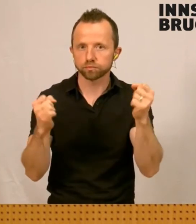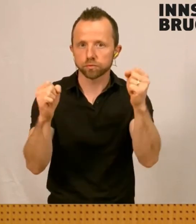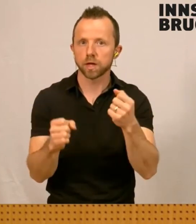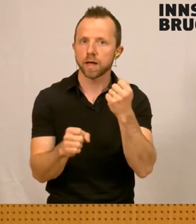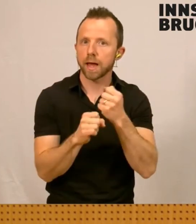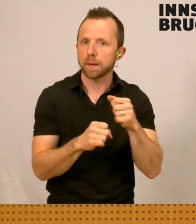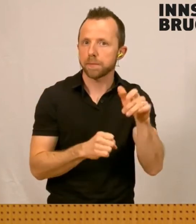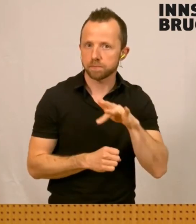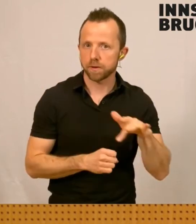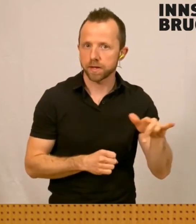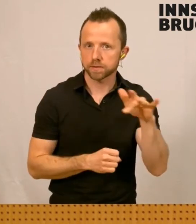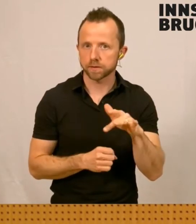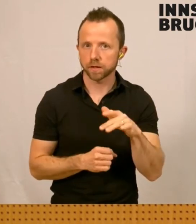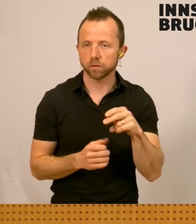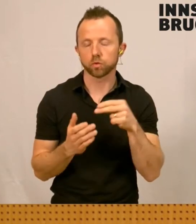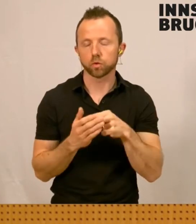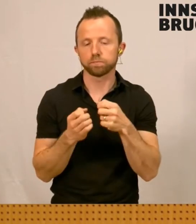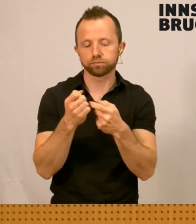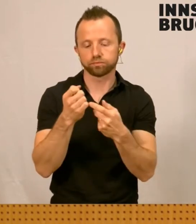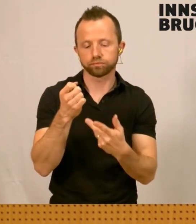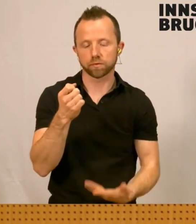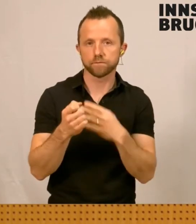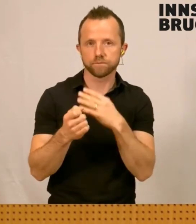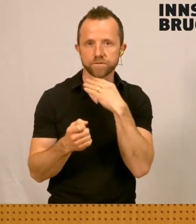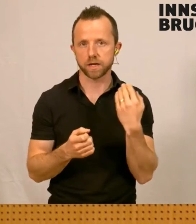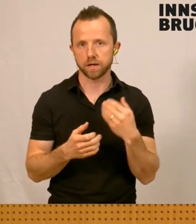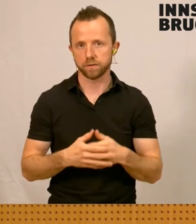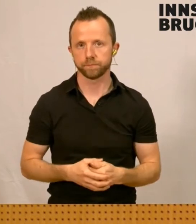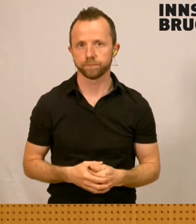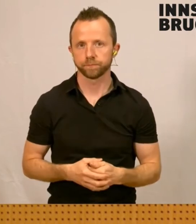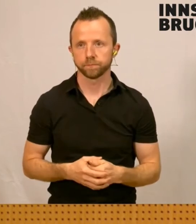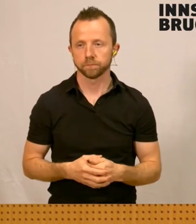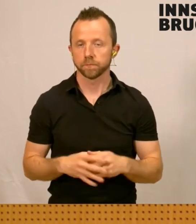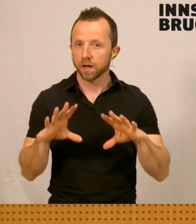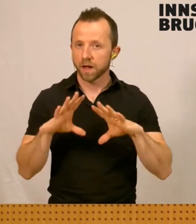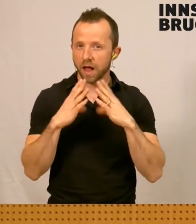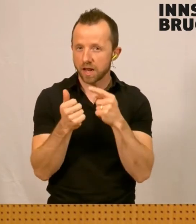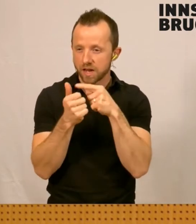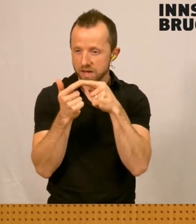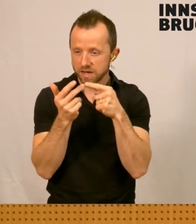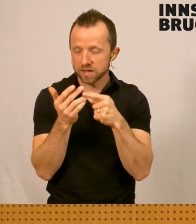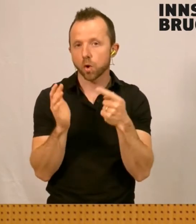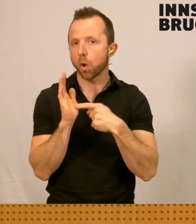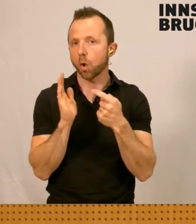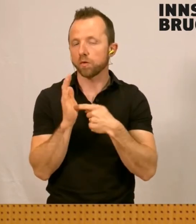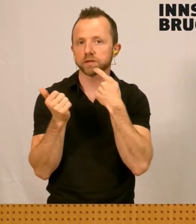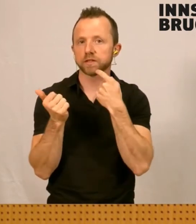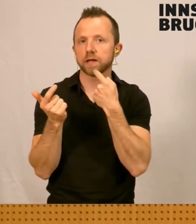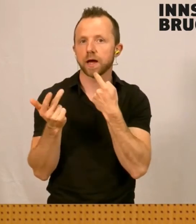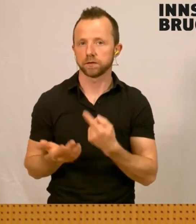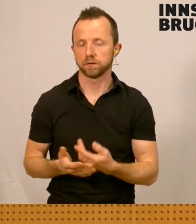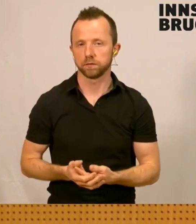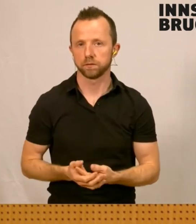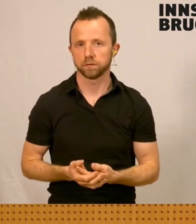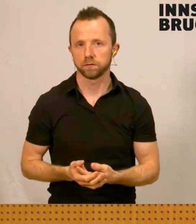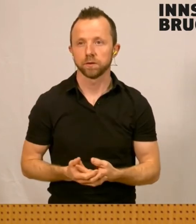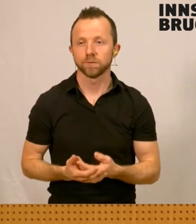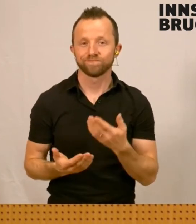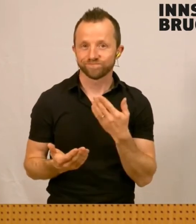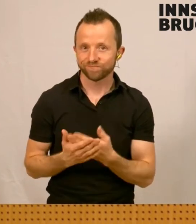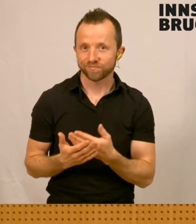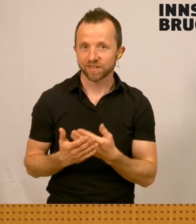Arbeitsplätze und noch um vieles mehr. Alles Begriffe, die oft verwendet werden und deshalb